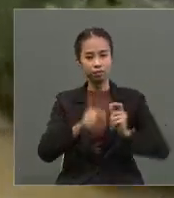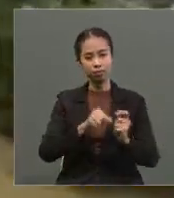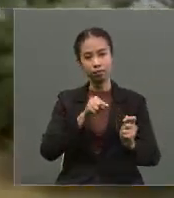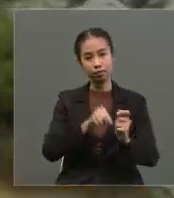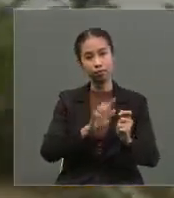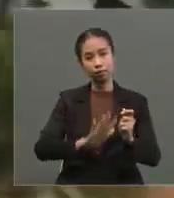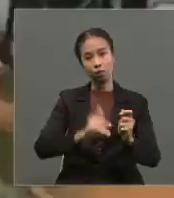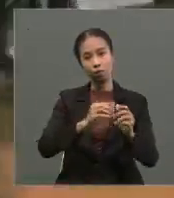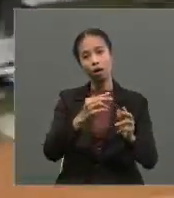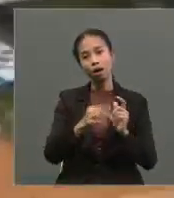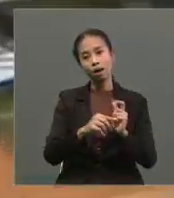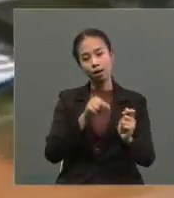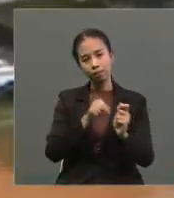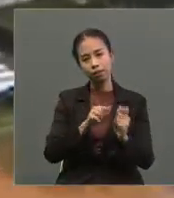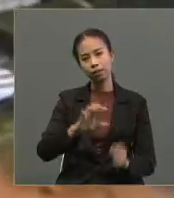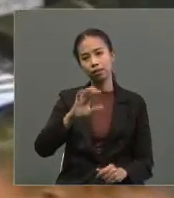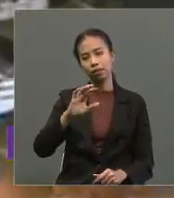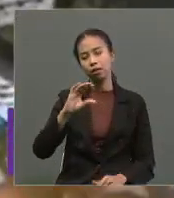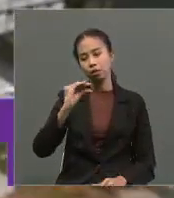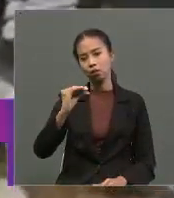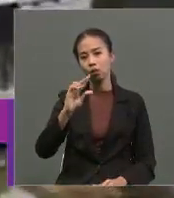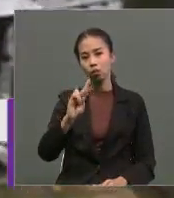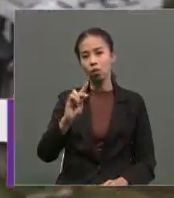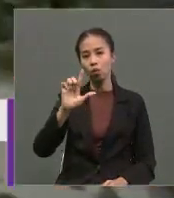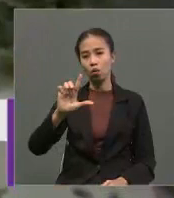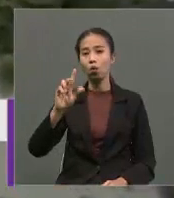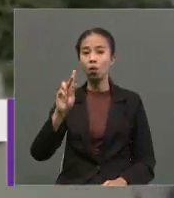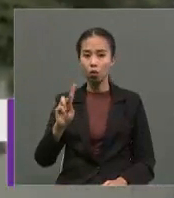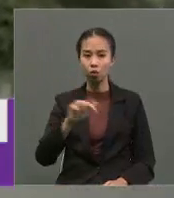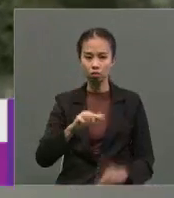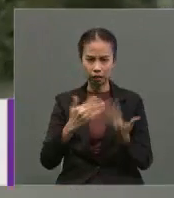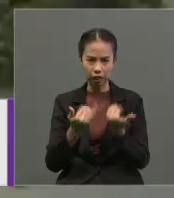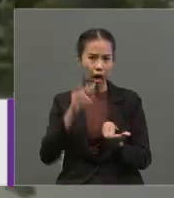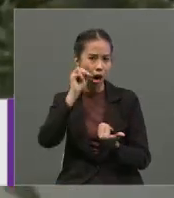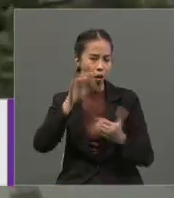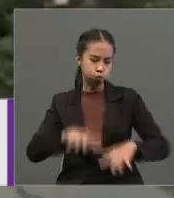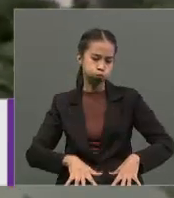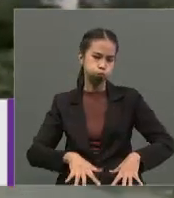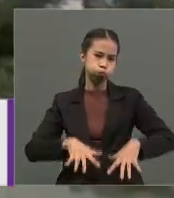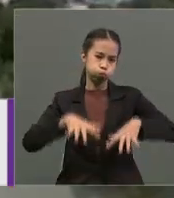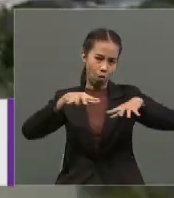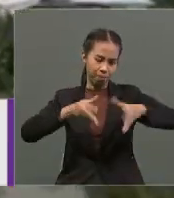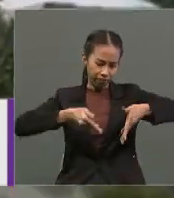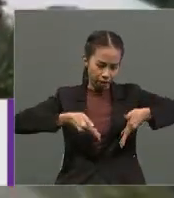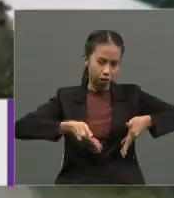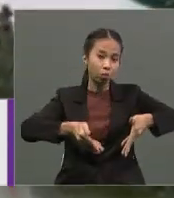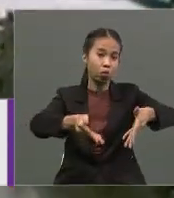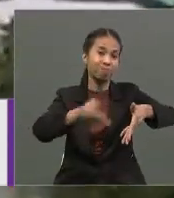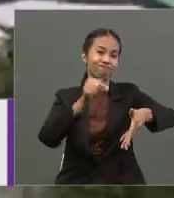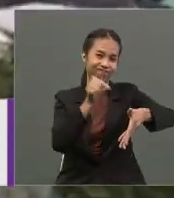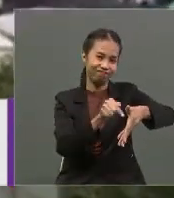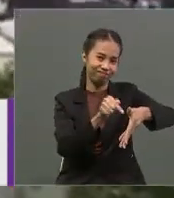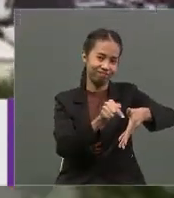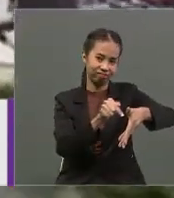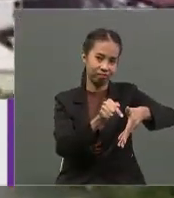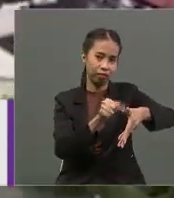องอำเภอสุไหงโกลกจังหวัดนราธิวาสครับระดับน้ำท่วมสูงครับส่งผลให้ถนนสายสุไหงโกลก